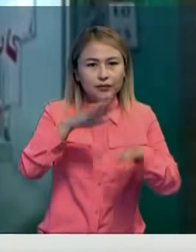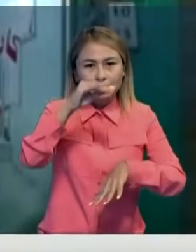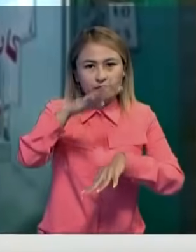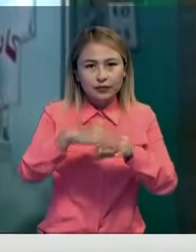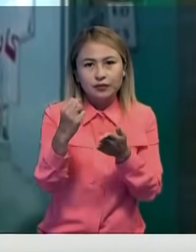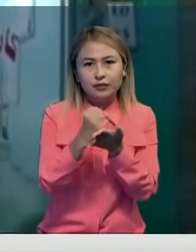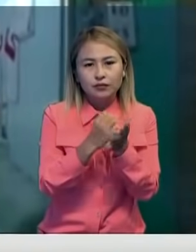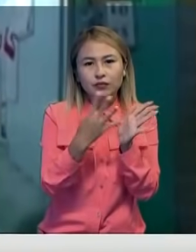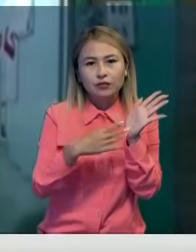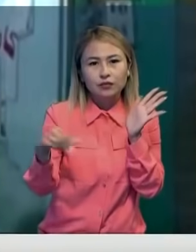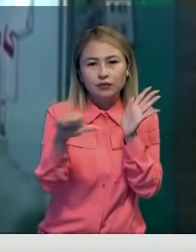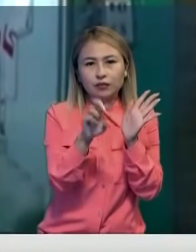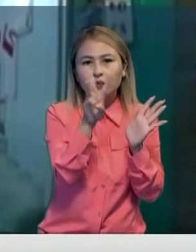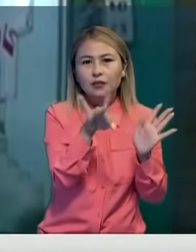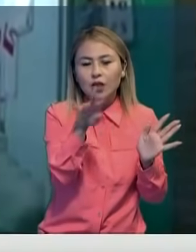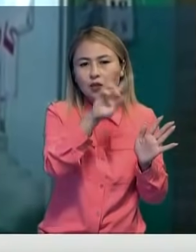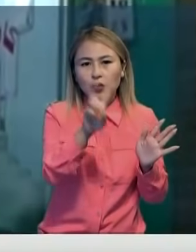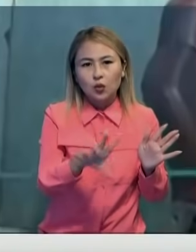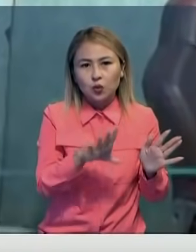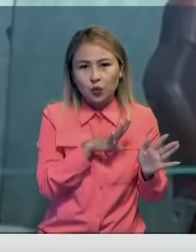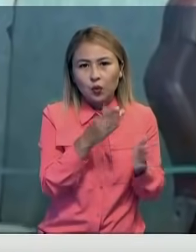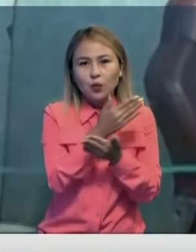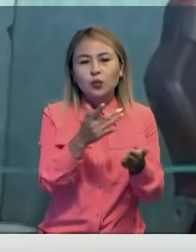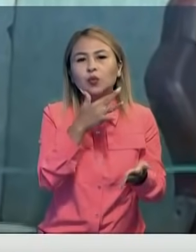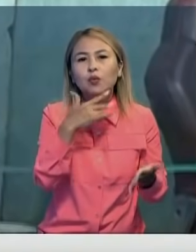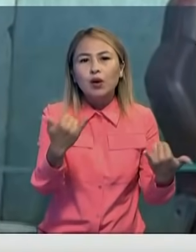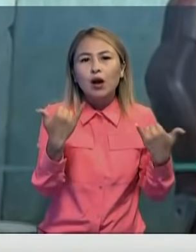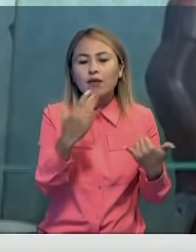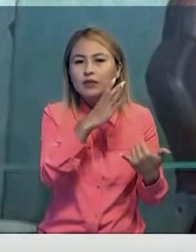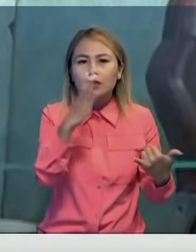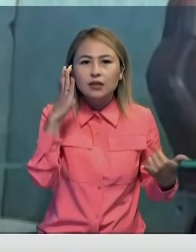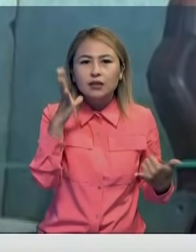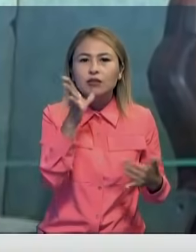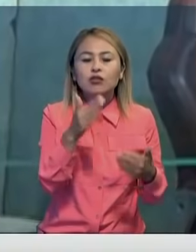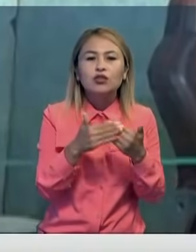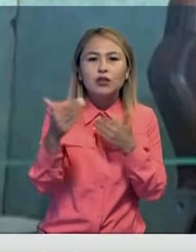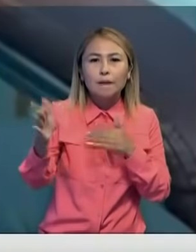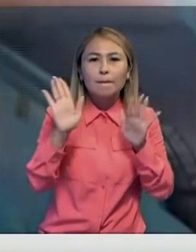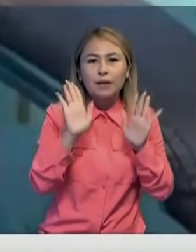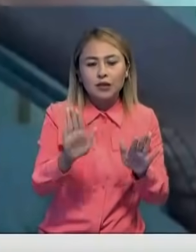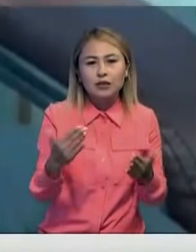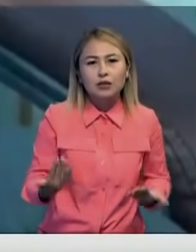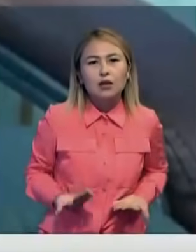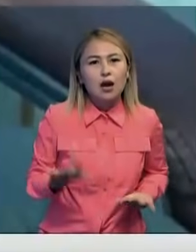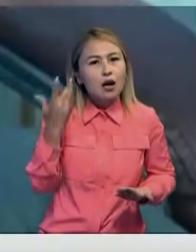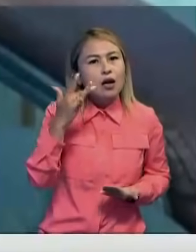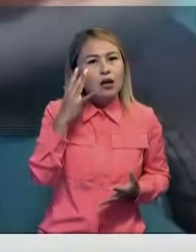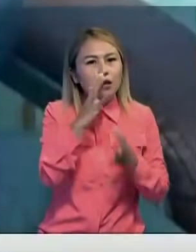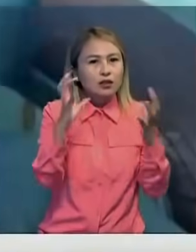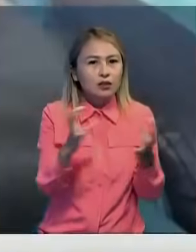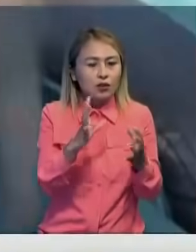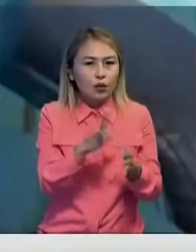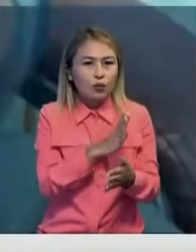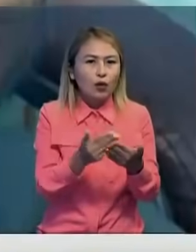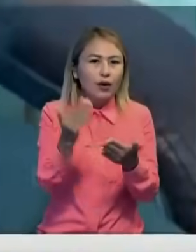орталық банкінің резервтері 9,5 миллиард долларға жуықтаған. Оның көбі қазір Ауғанстаннан тыс жерде екен. Біраз қор